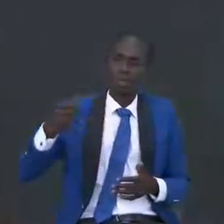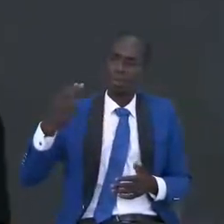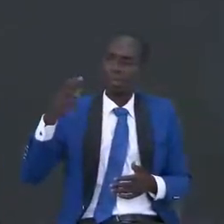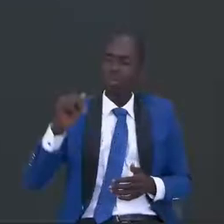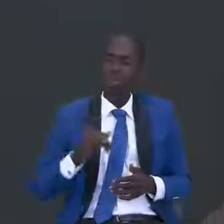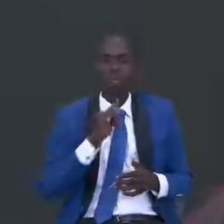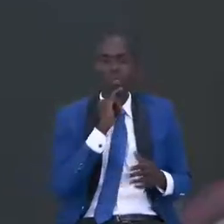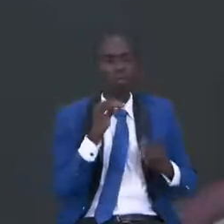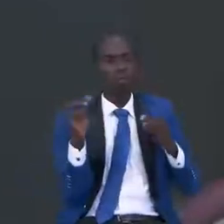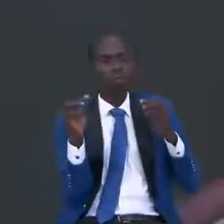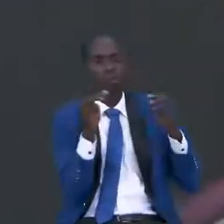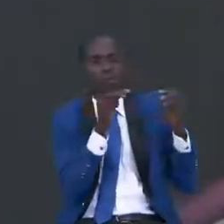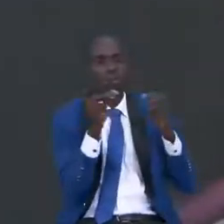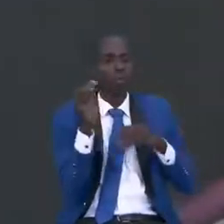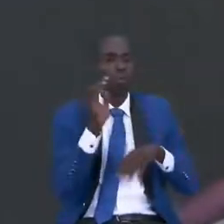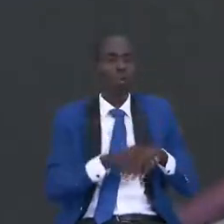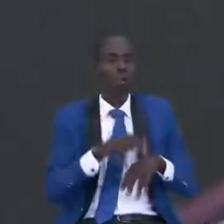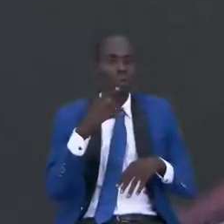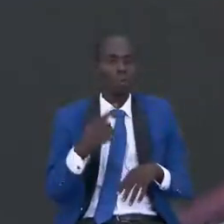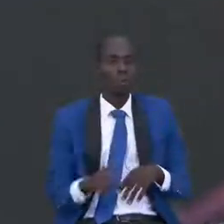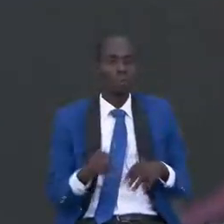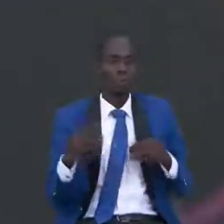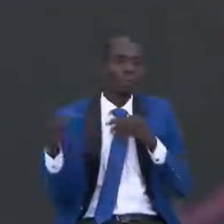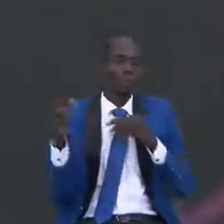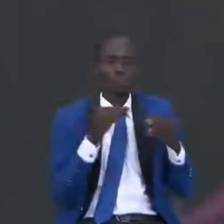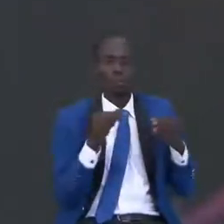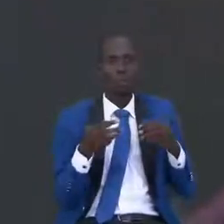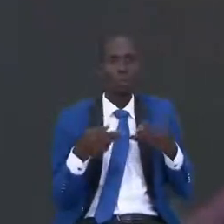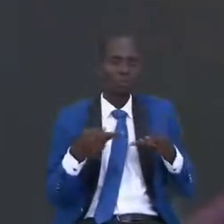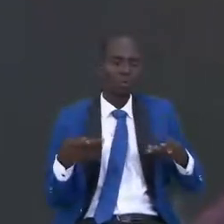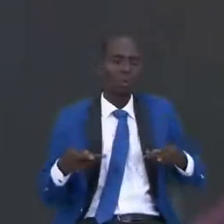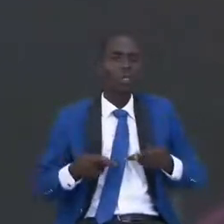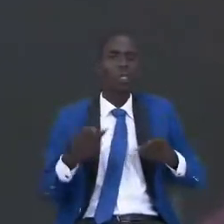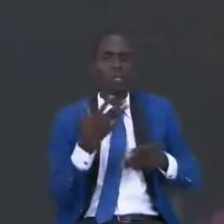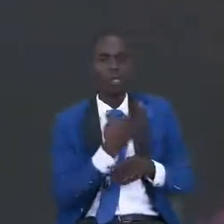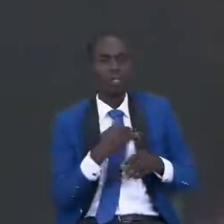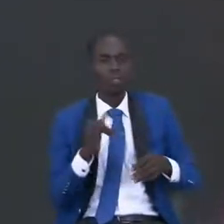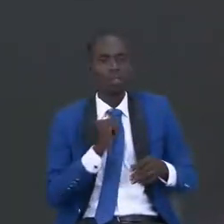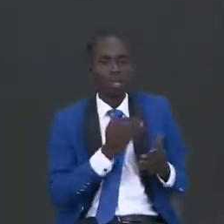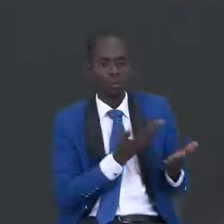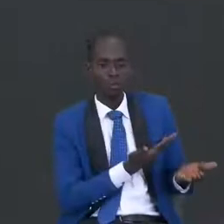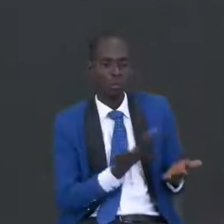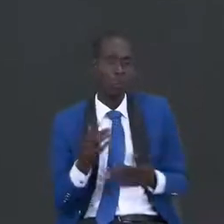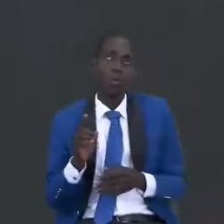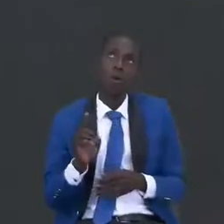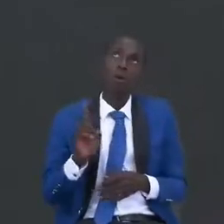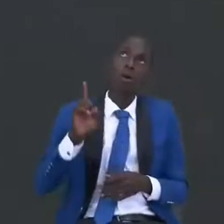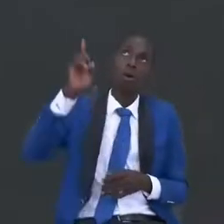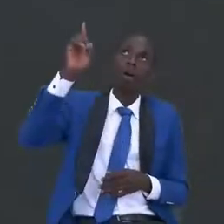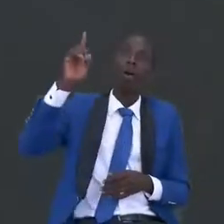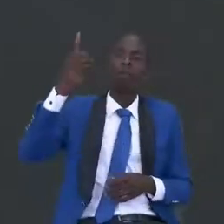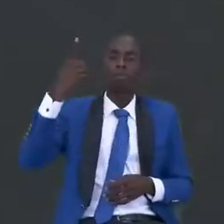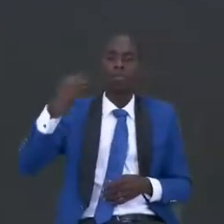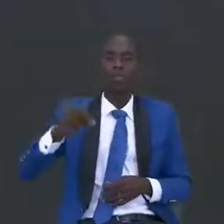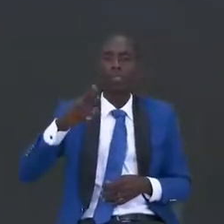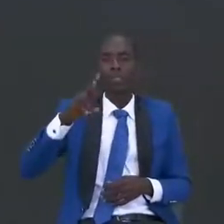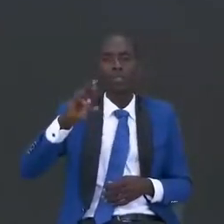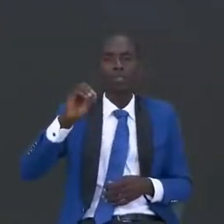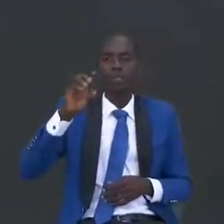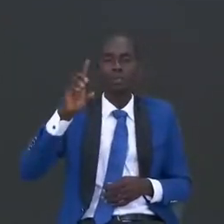le champ, et j'élève la verge de Dieu. Et Dieu est avec moi là. Il a pratiqué la présence de